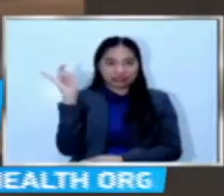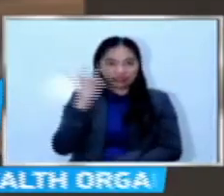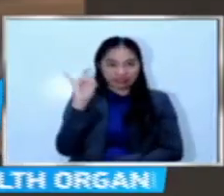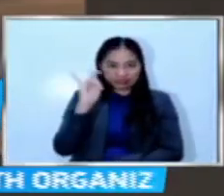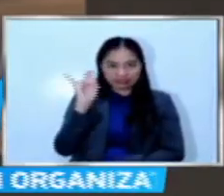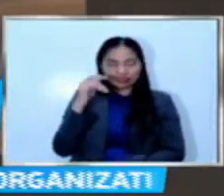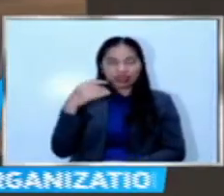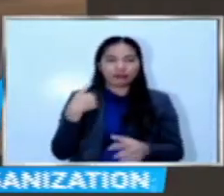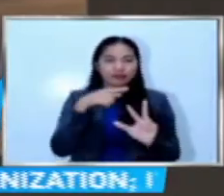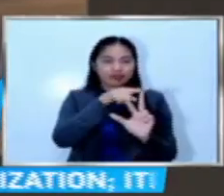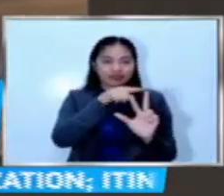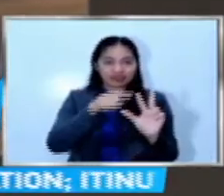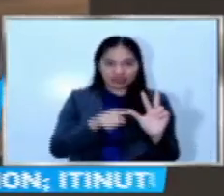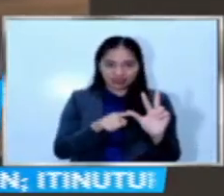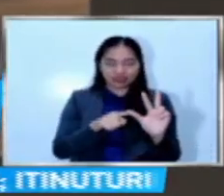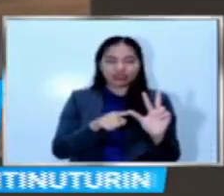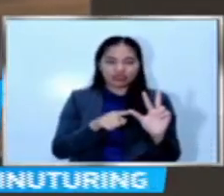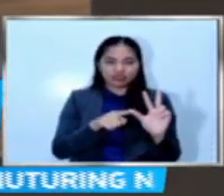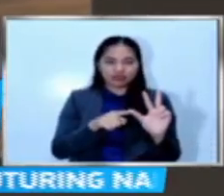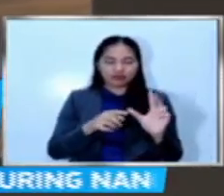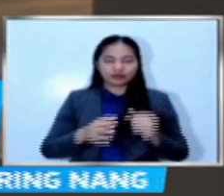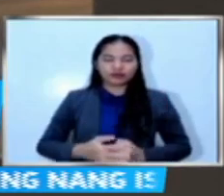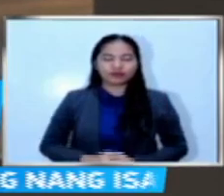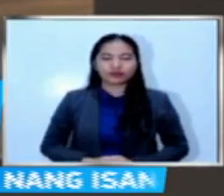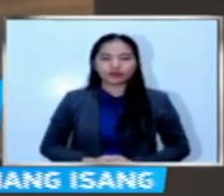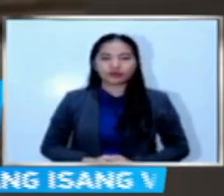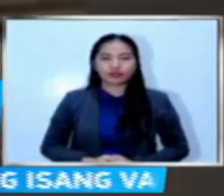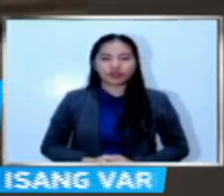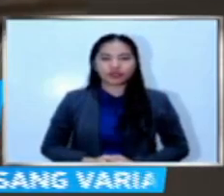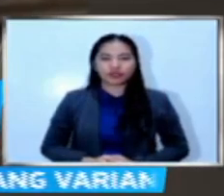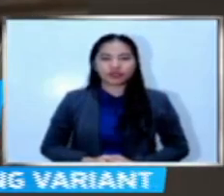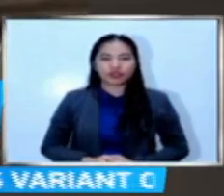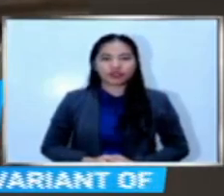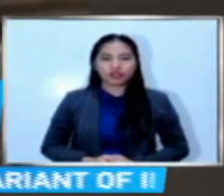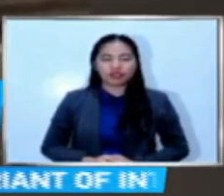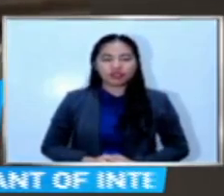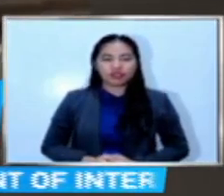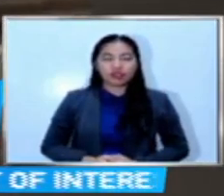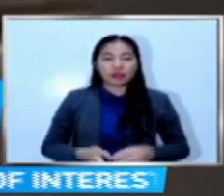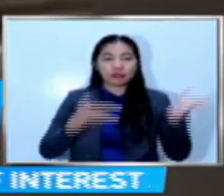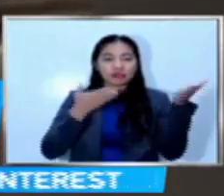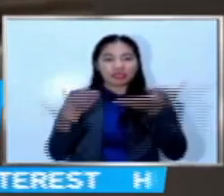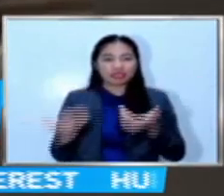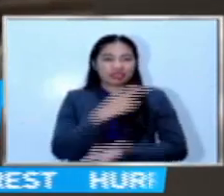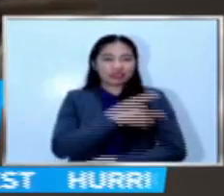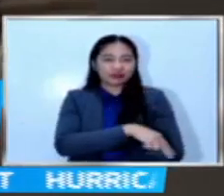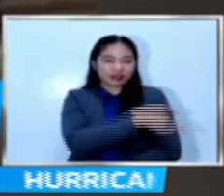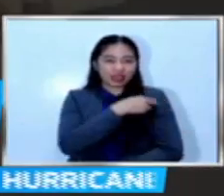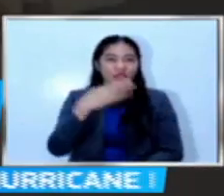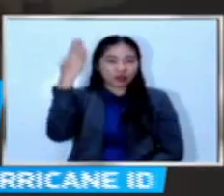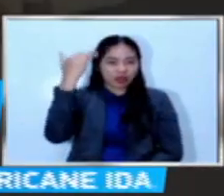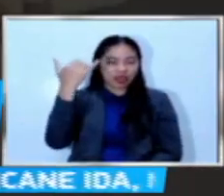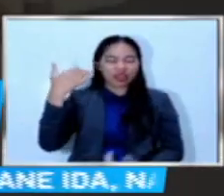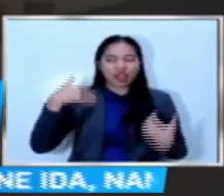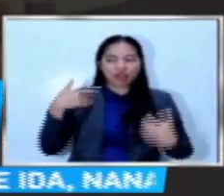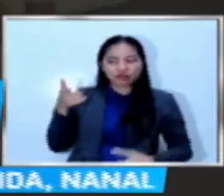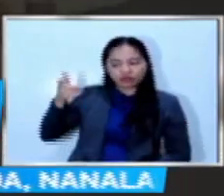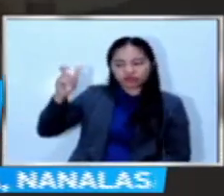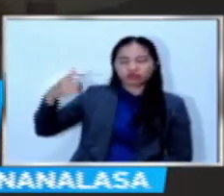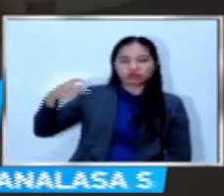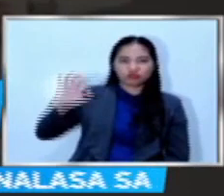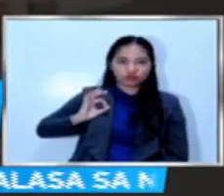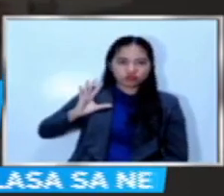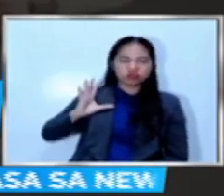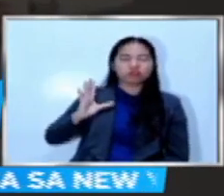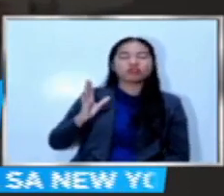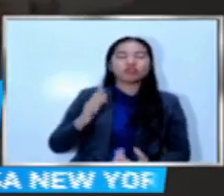Pipito Rusco at Abdul Sami Sultan. Naisugod ang tatlo sa pagamutan. Si Macunay namatay kalaunan. Ilang